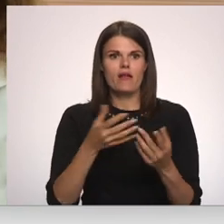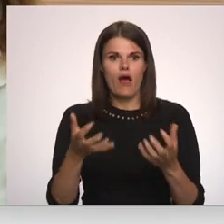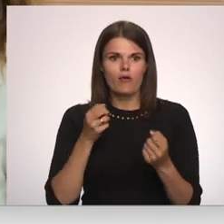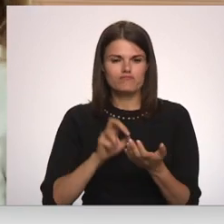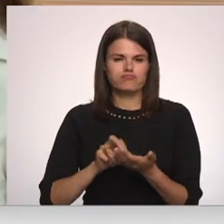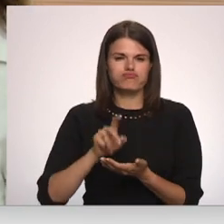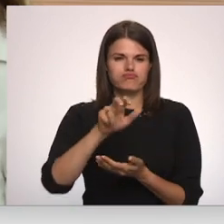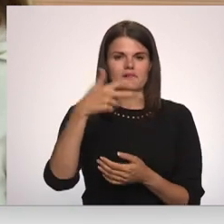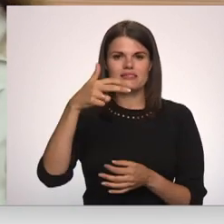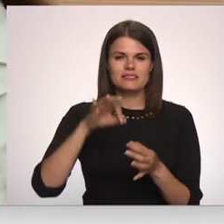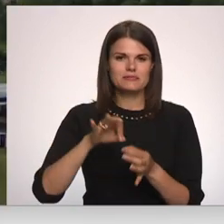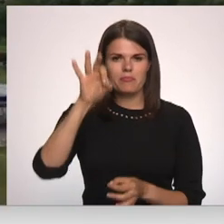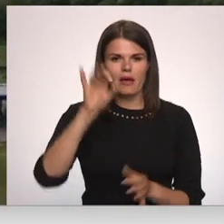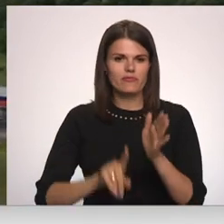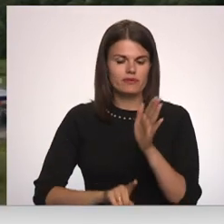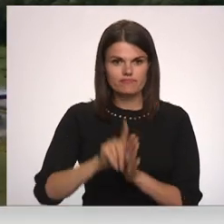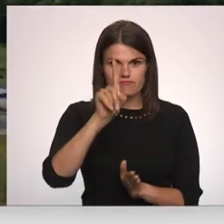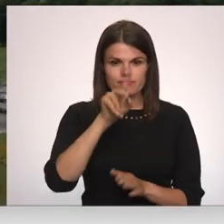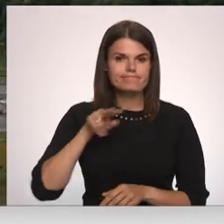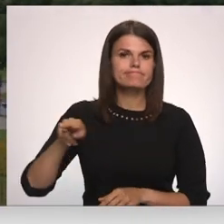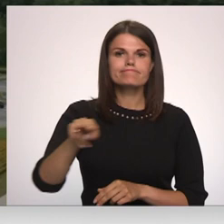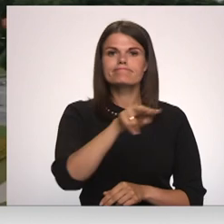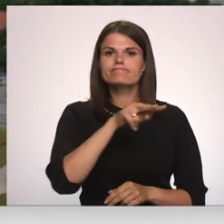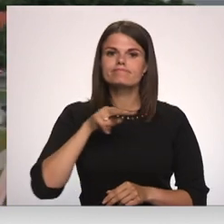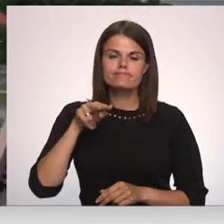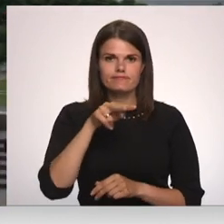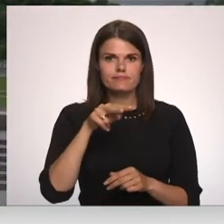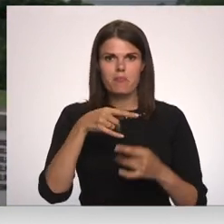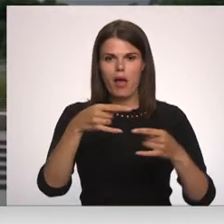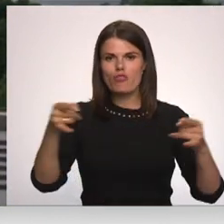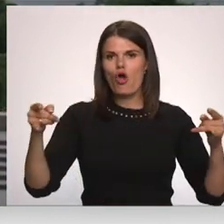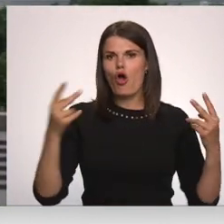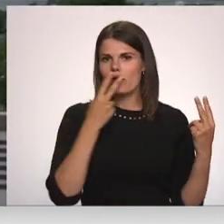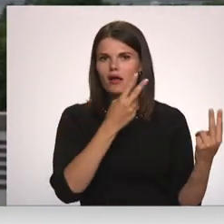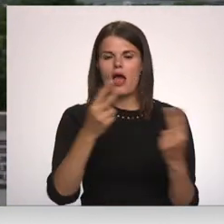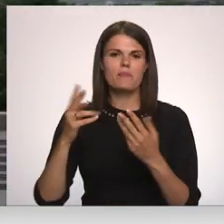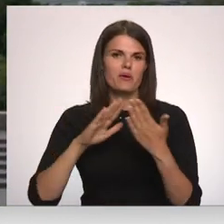uz 30 metru augstās platformas, no kuras paveras panorāmas